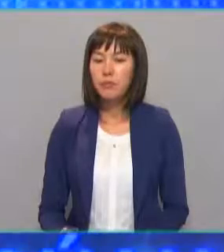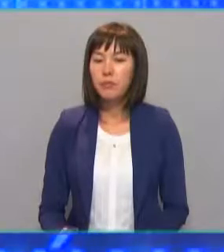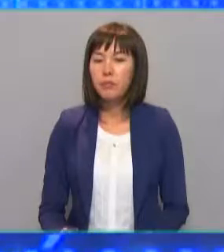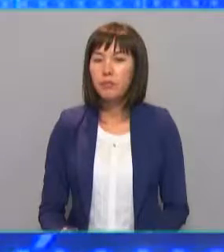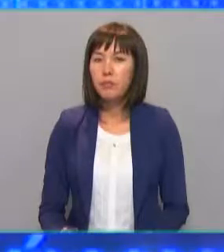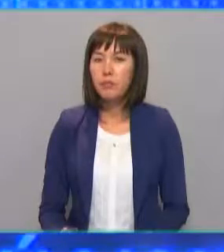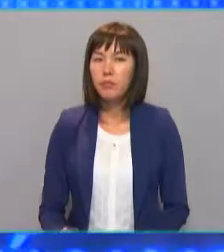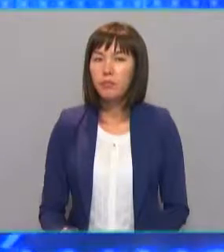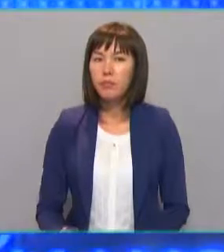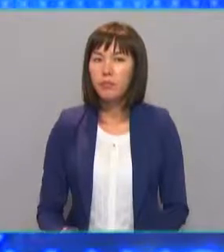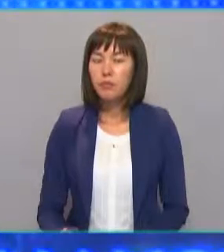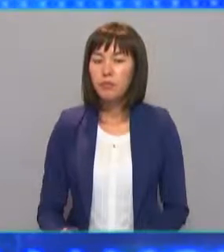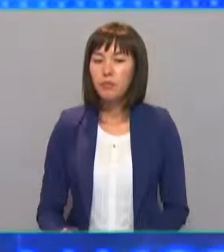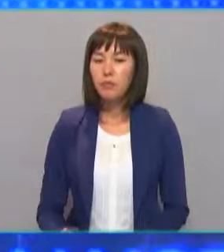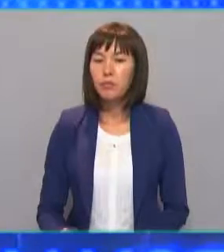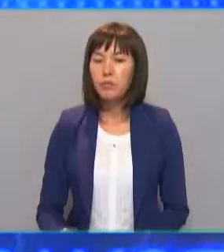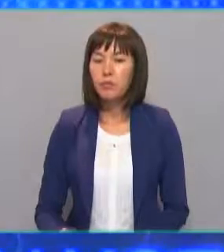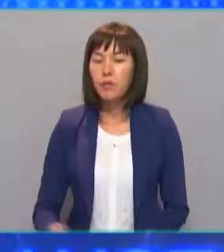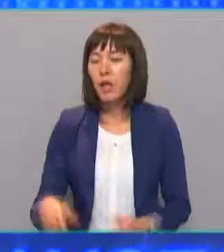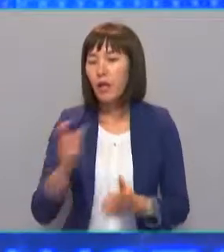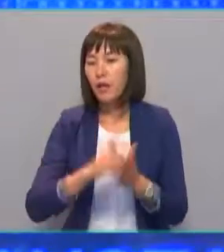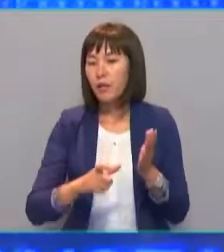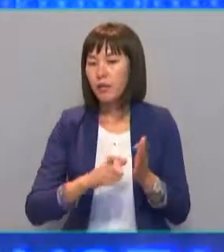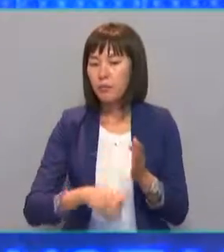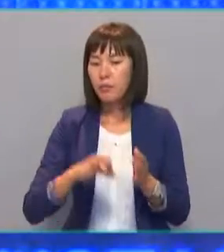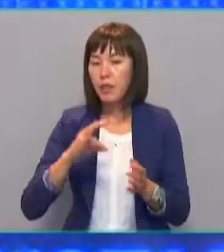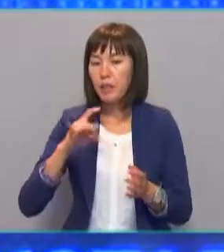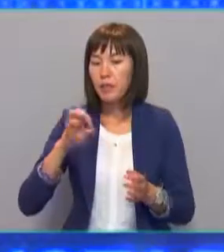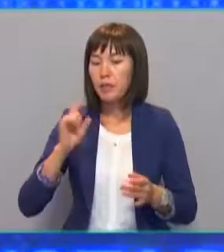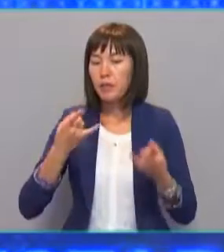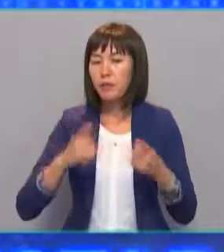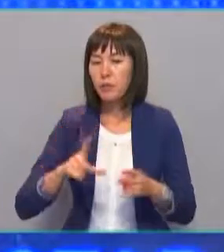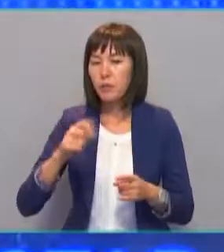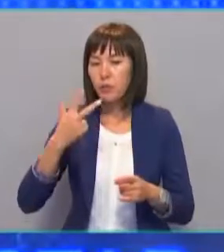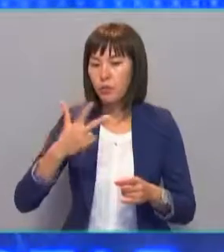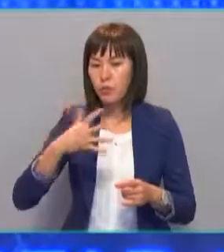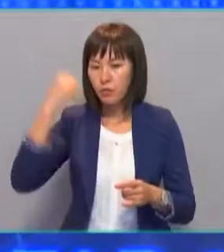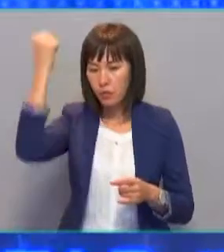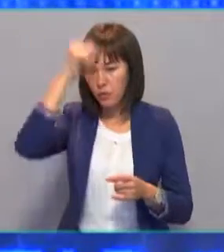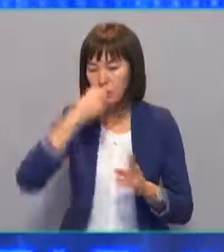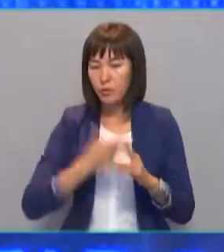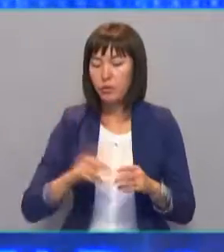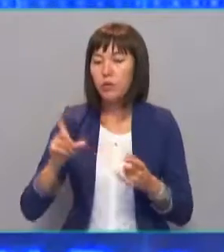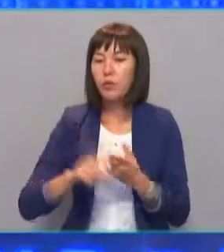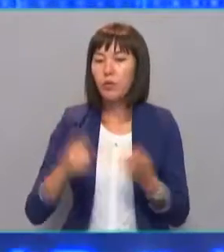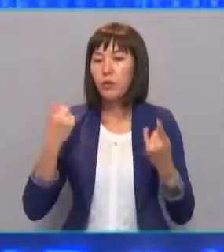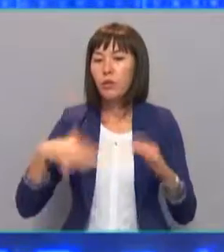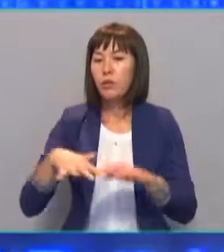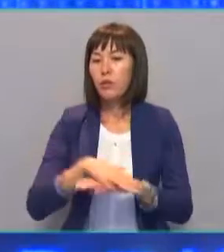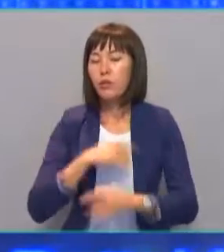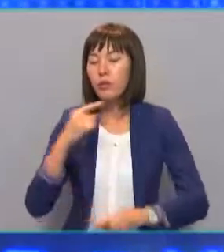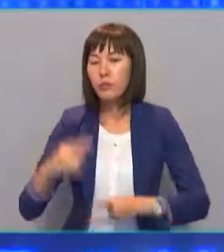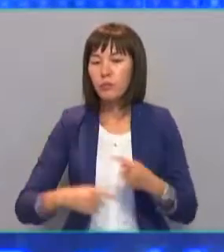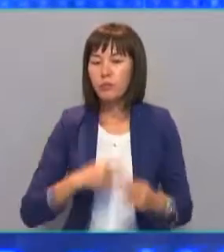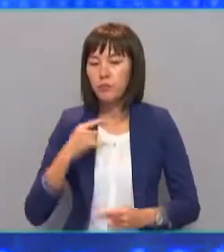Өзгеде тақырыптарға ойысақ, әйгілі ақын, композитор Кенен Әзірбаевтың туғанына 135 жыл. Осыған орай Ұлы Даланың